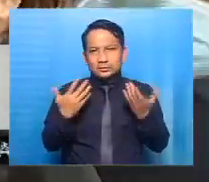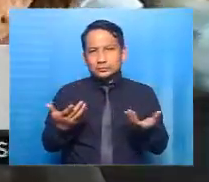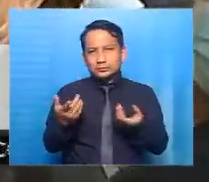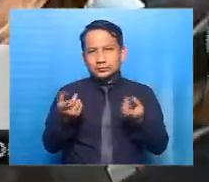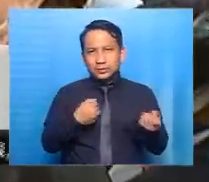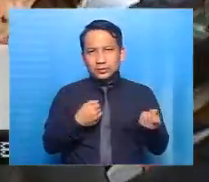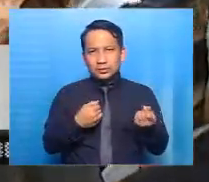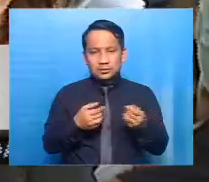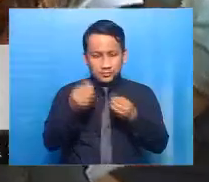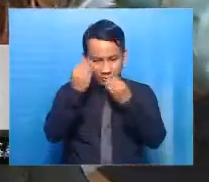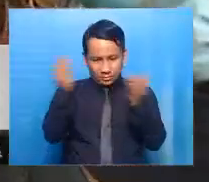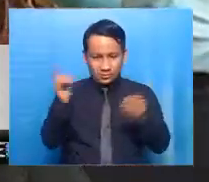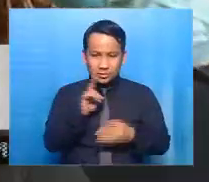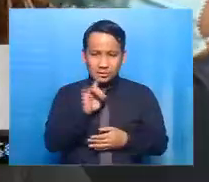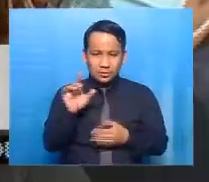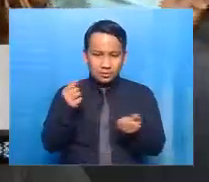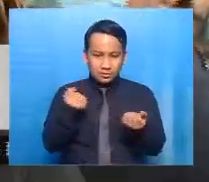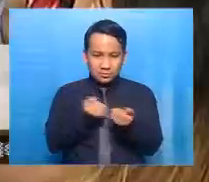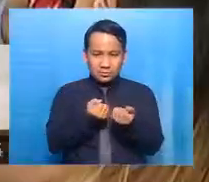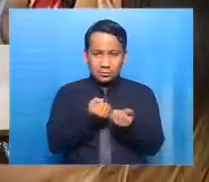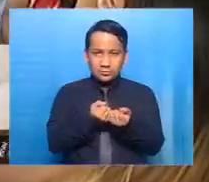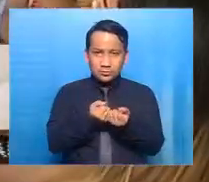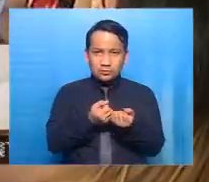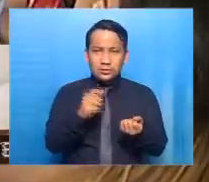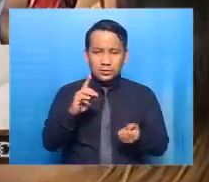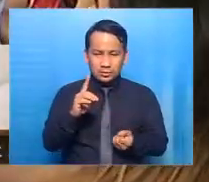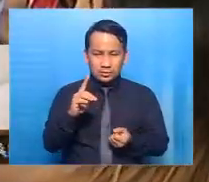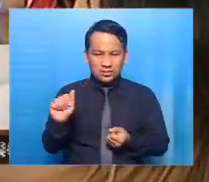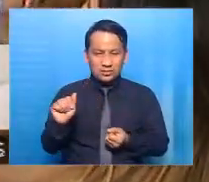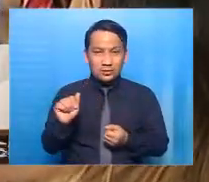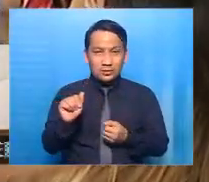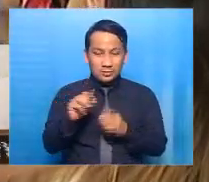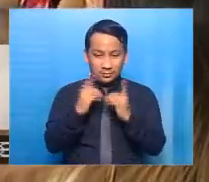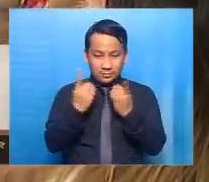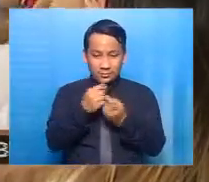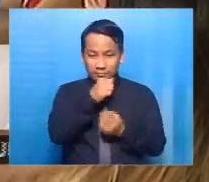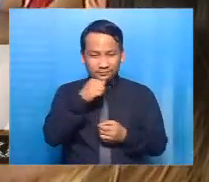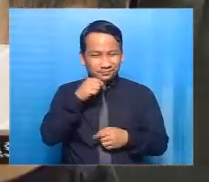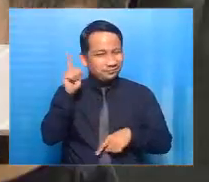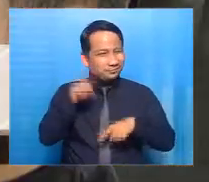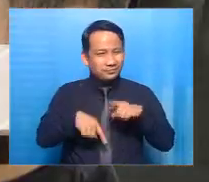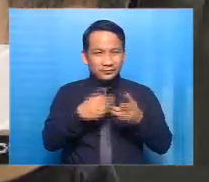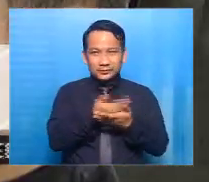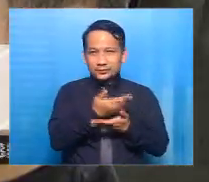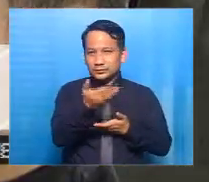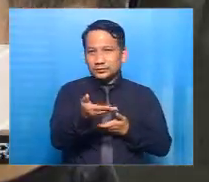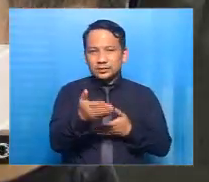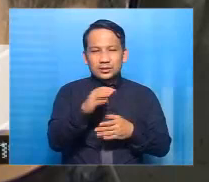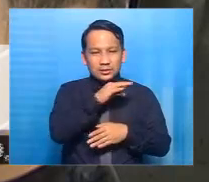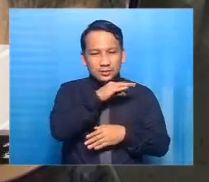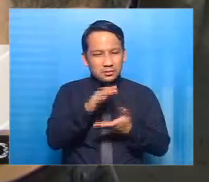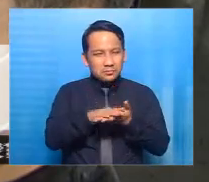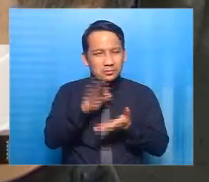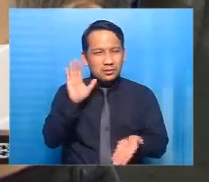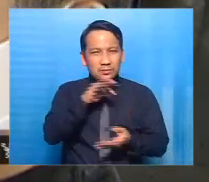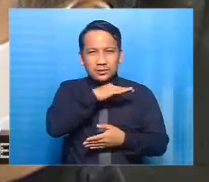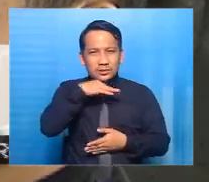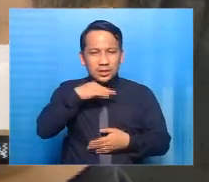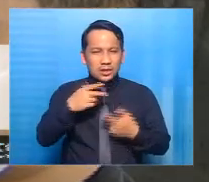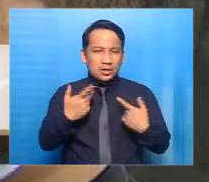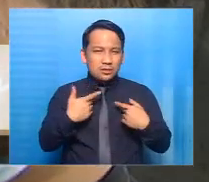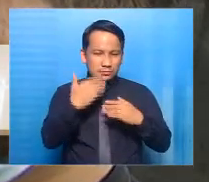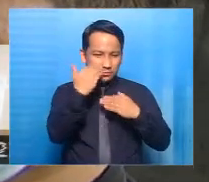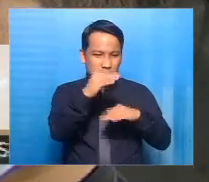Kung hindi raw matutupad ang pangakong supply ng DA, hindi nila kakayanin kumuha sa iba dahil mataas ang farm gate price at may